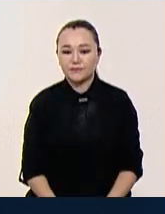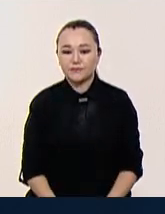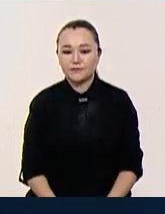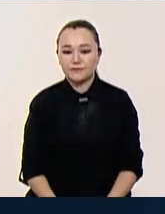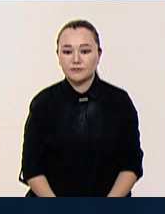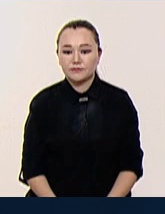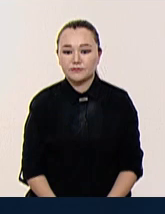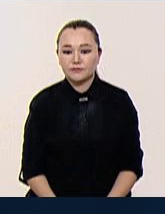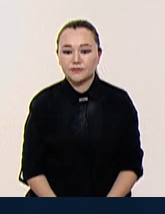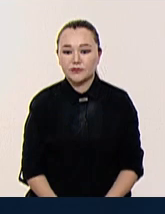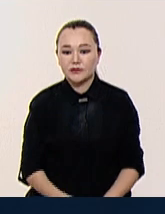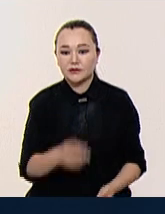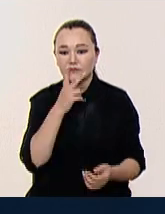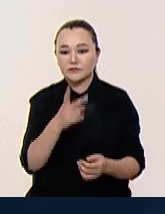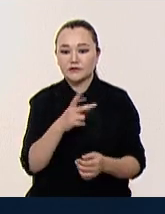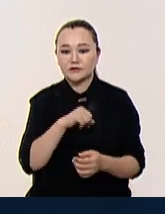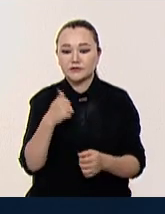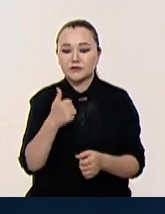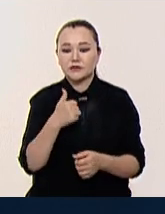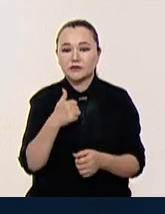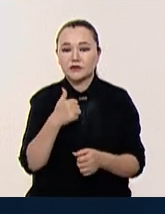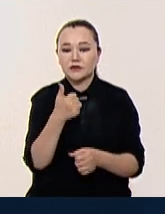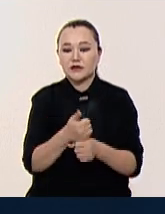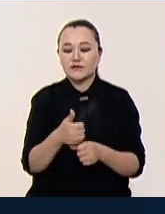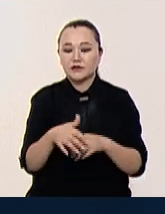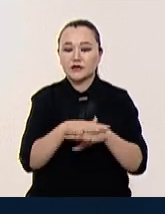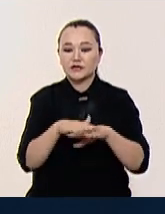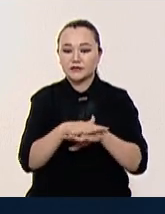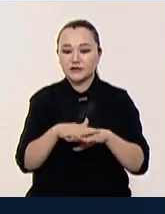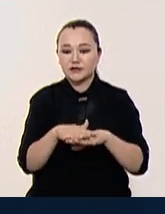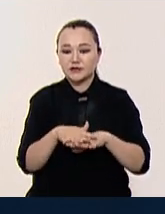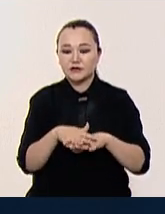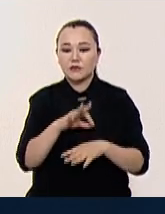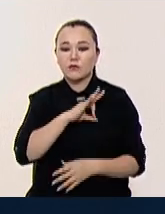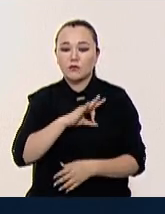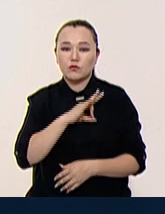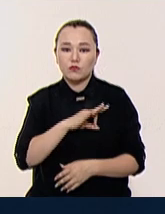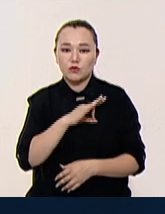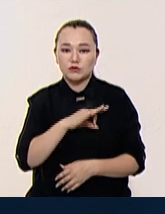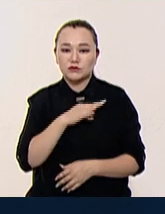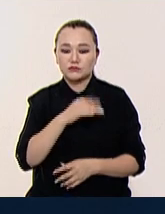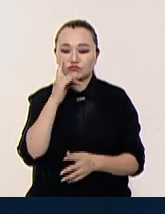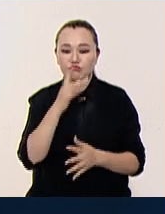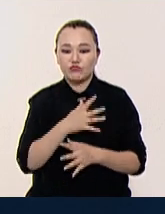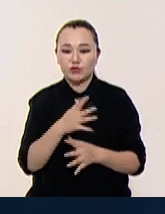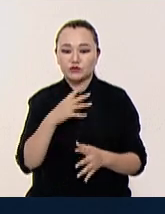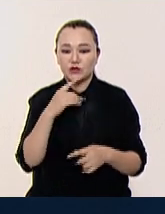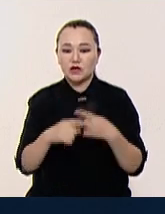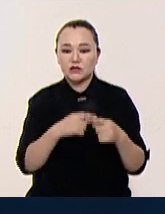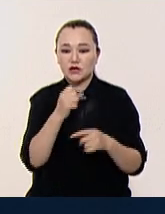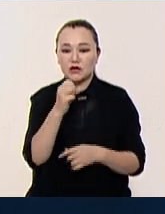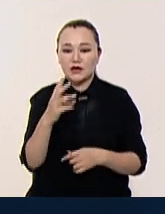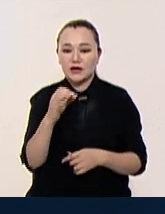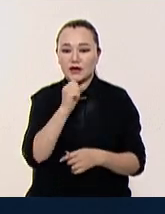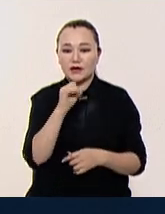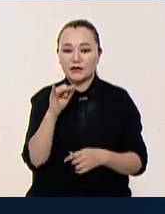Ну, видите, основное население использует традиционный